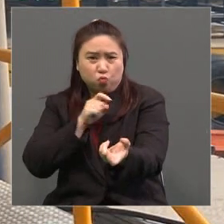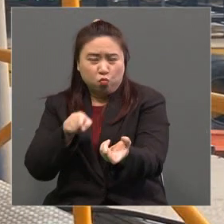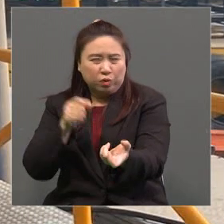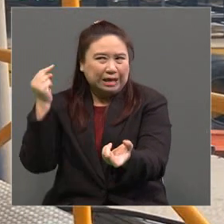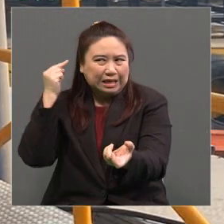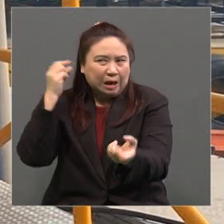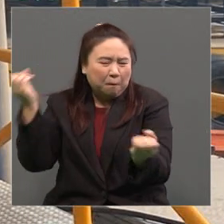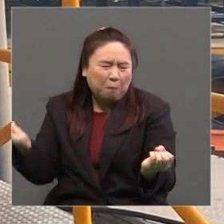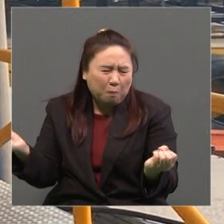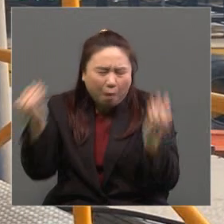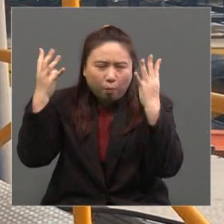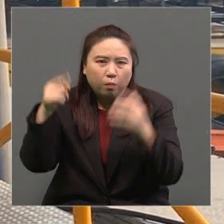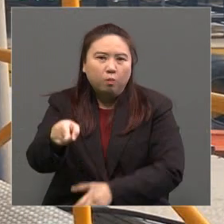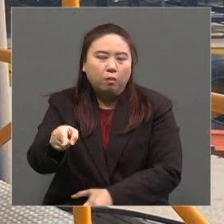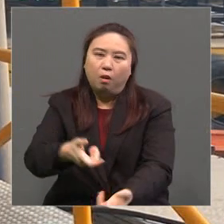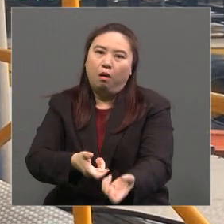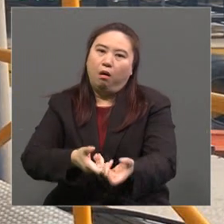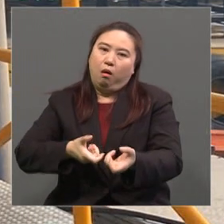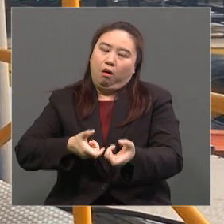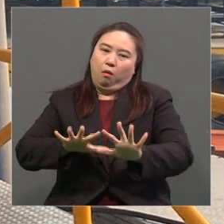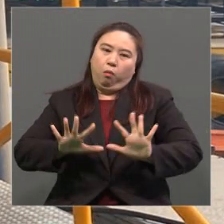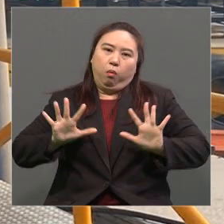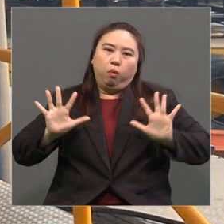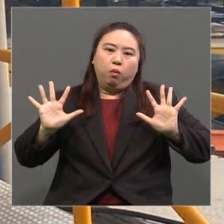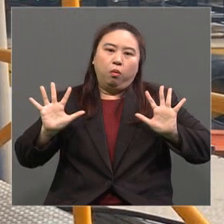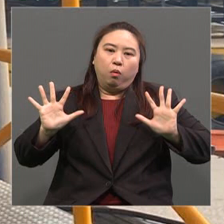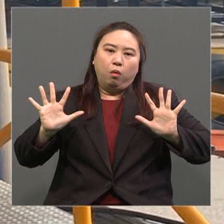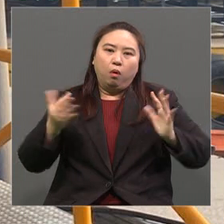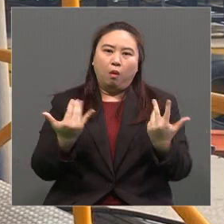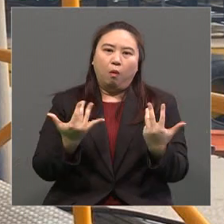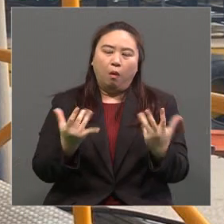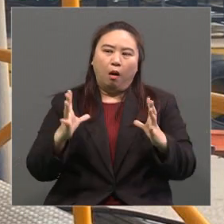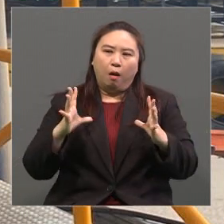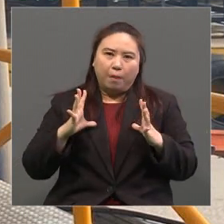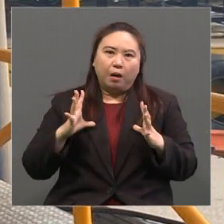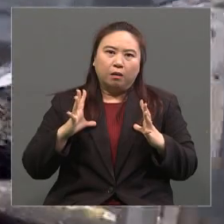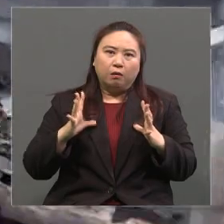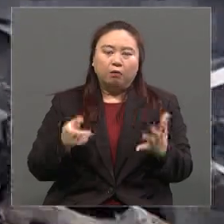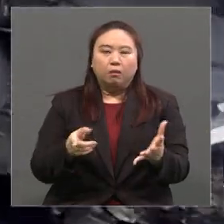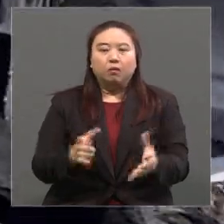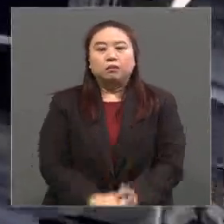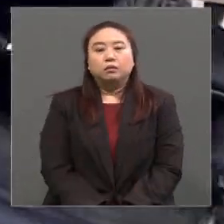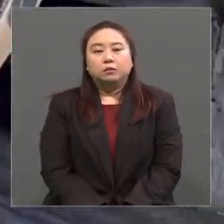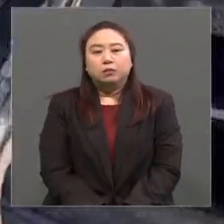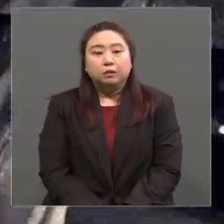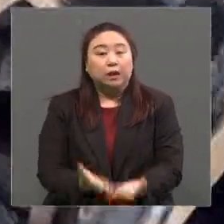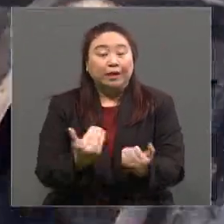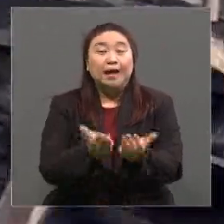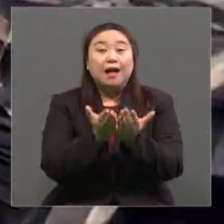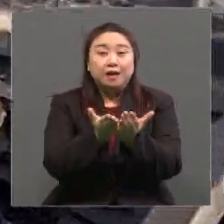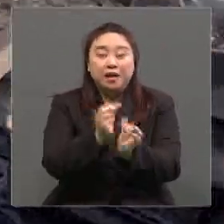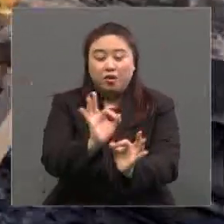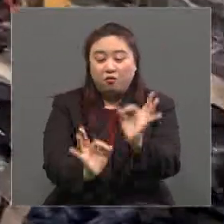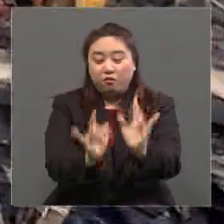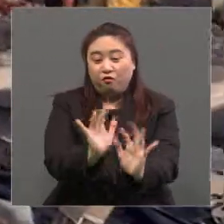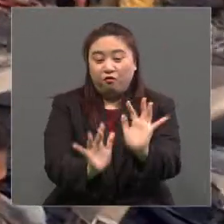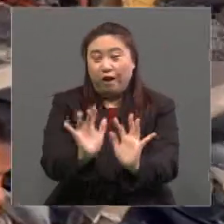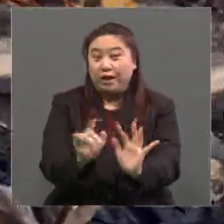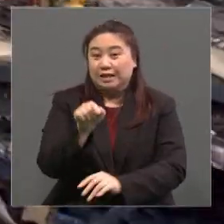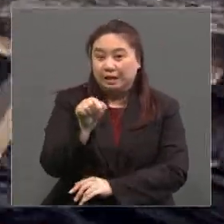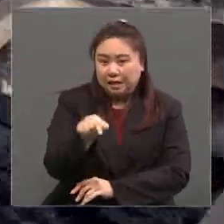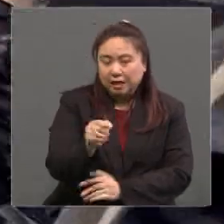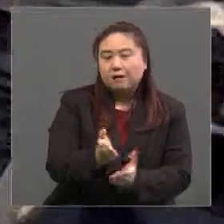ถอยออกมาจากพื้นที่เกิดเหตุนะครับเนี่ยฮะกำลังปฏิบัติการดับเพลิงอยู่เนี่ยมีเสียงระเบิดดังขึ้นก็ไม่ต้องมี